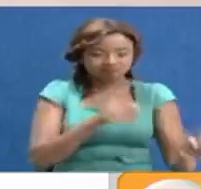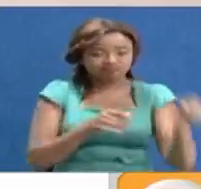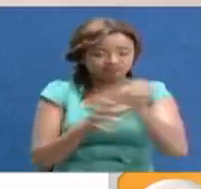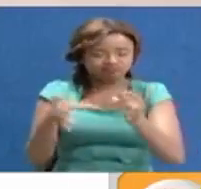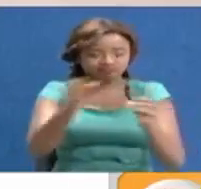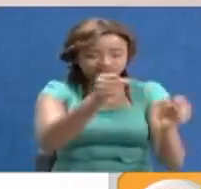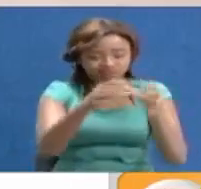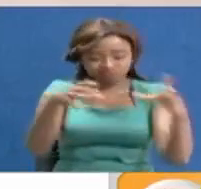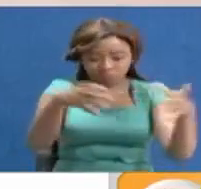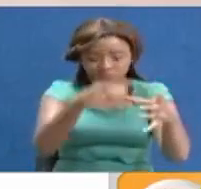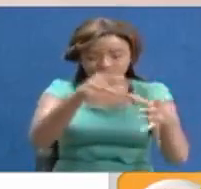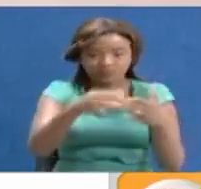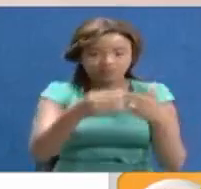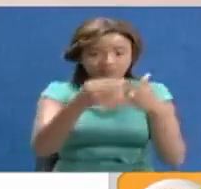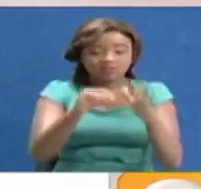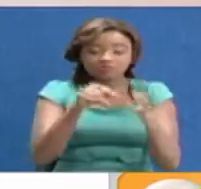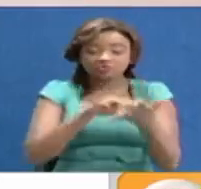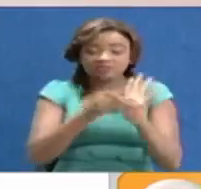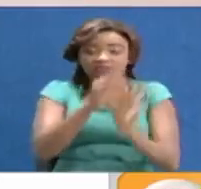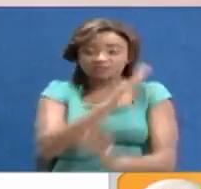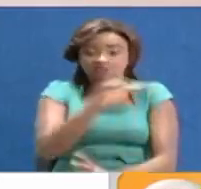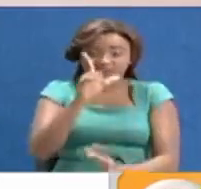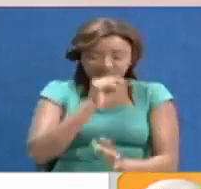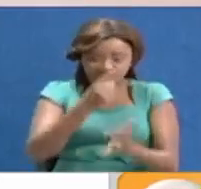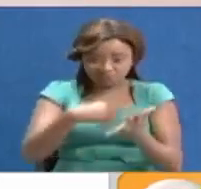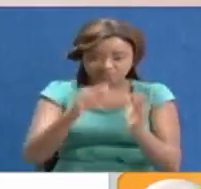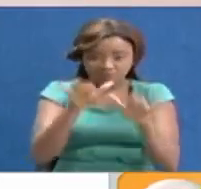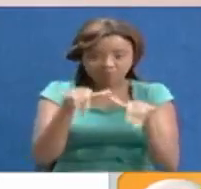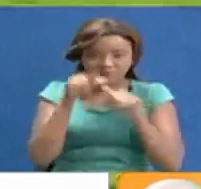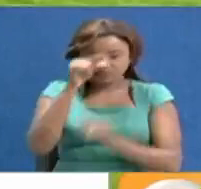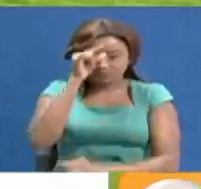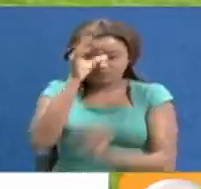hiyo. Mswada huo sasa unasubiri idhini ya rice ilikuwa sheria.